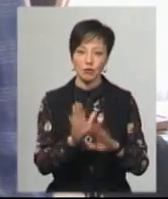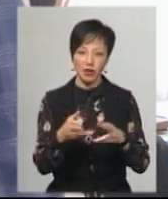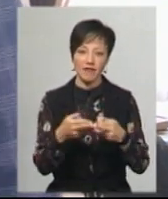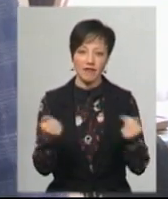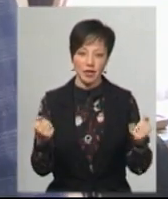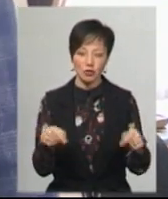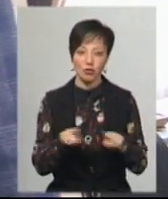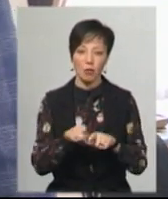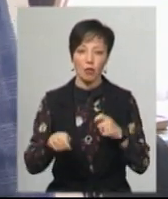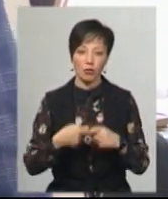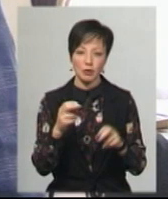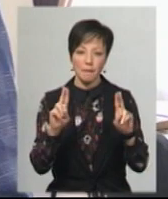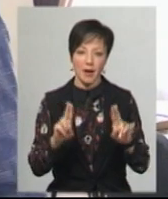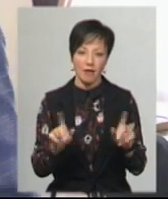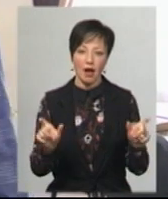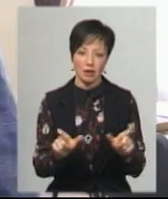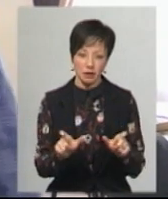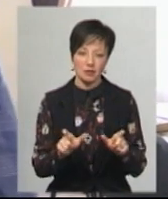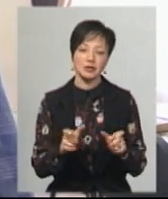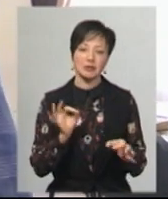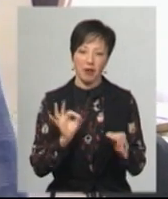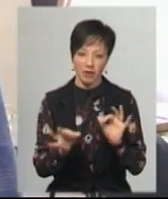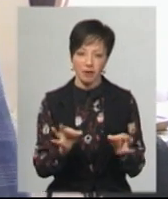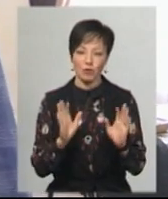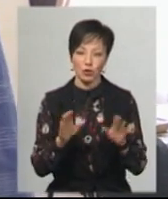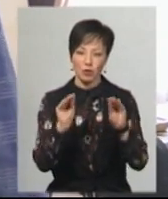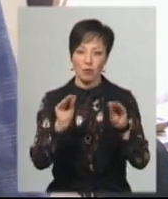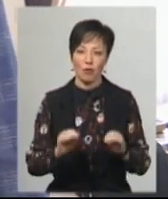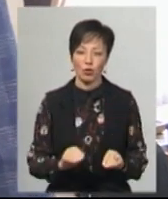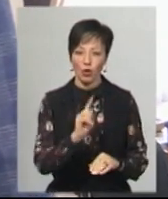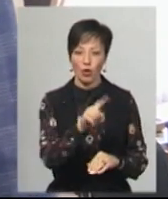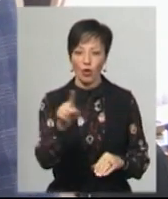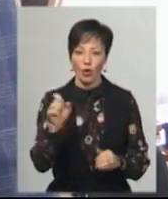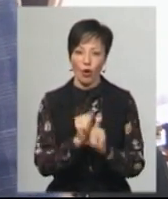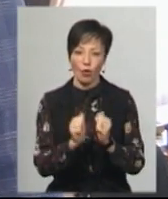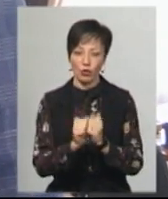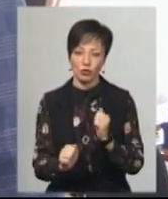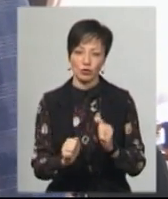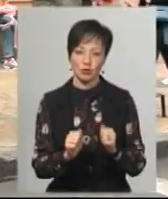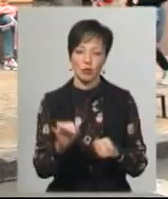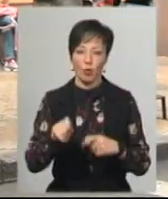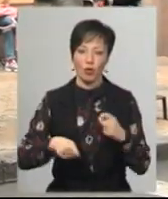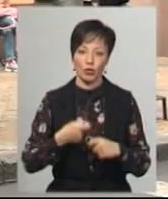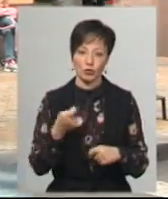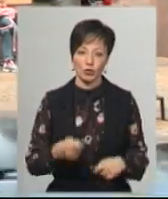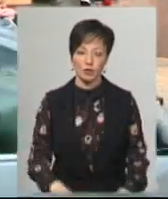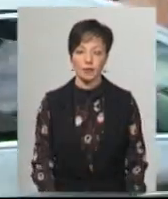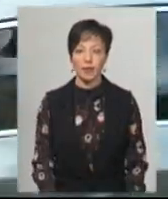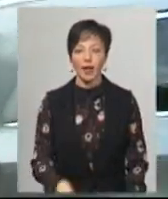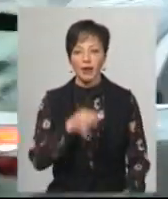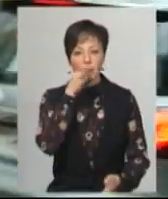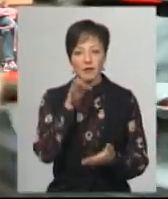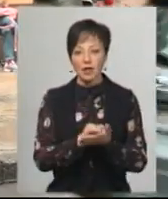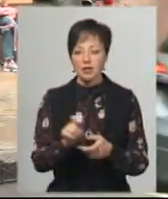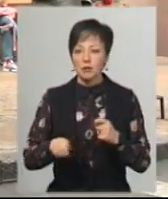визнаний як таким, що порушує правила карантину, то справедливо буде скласти на кожного протокол про адмінправопорушення. Відповідати